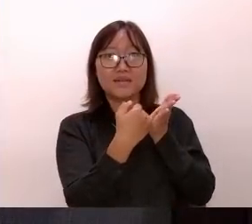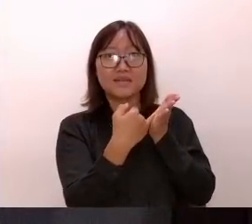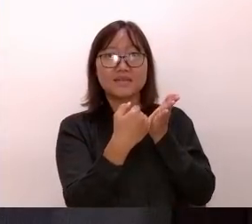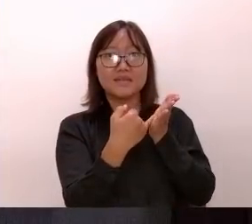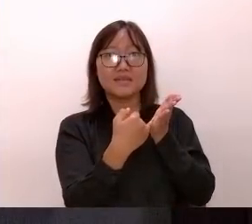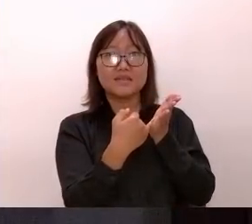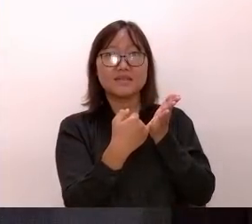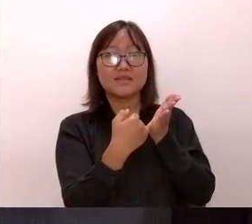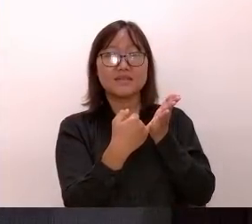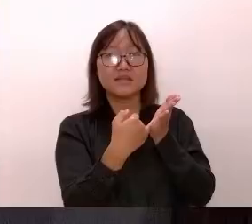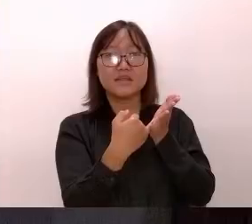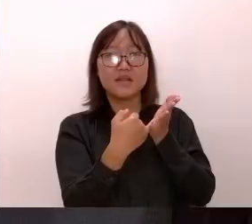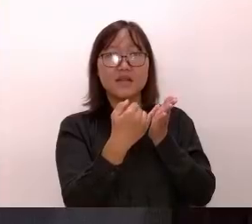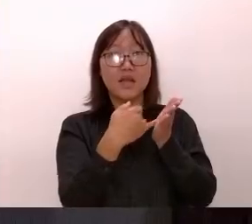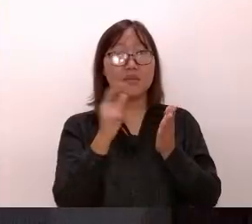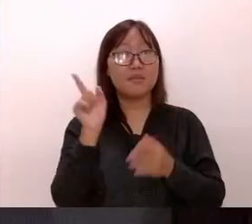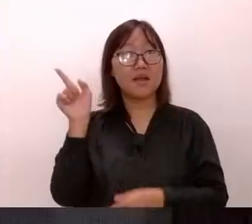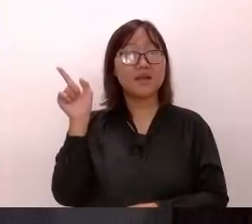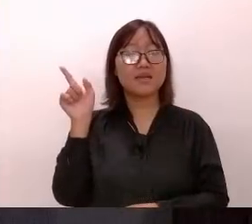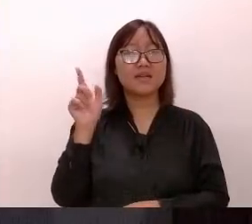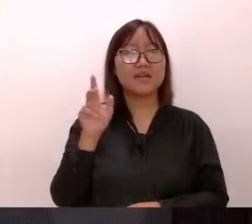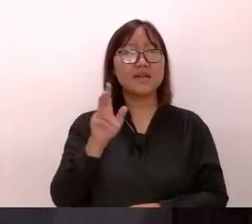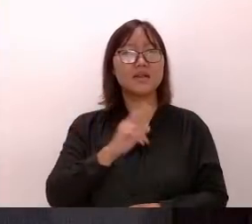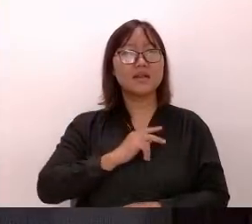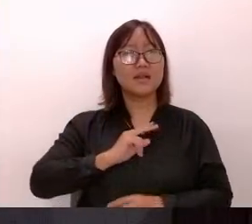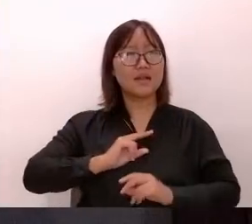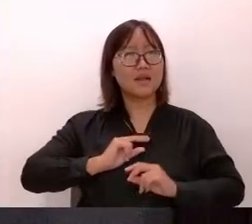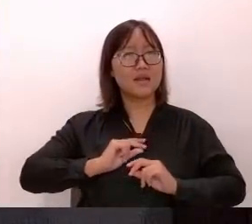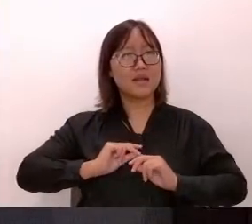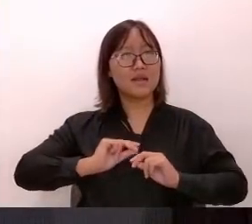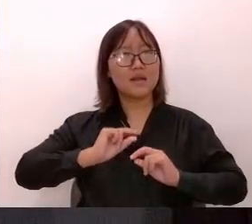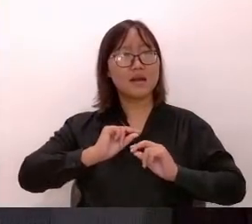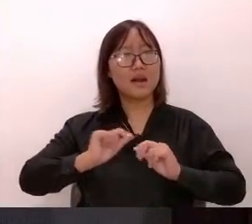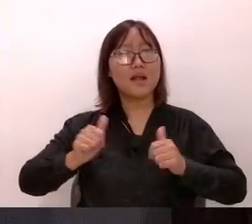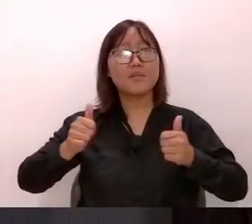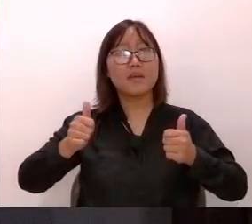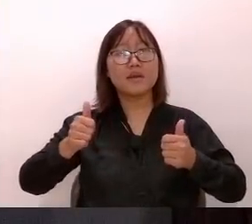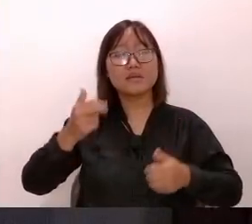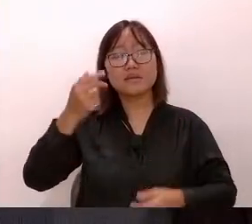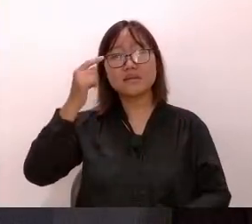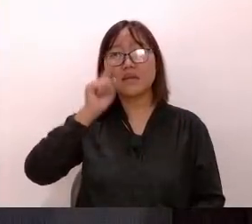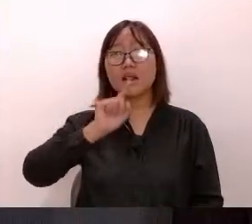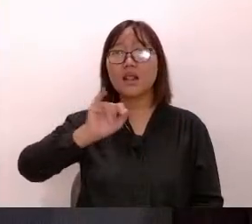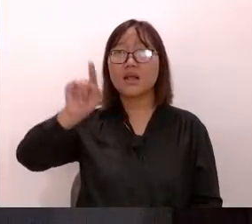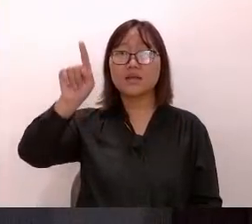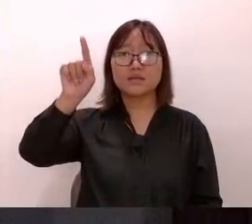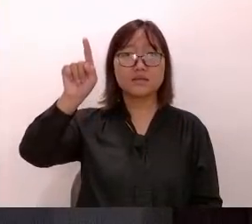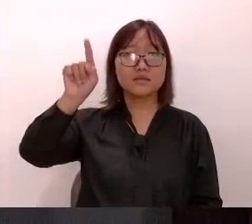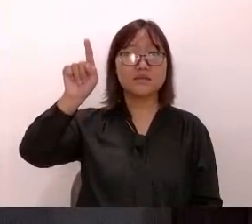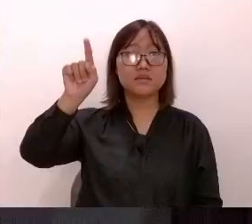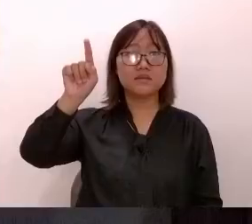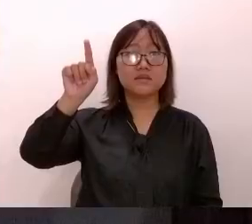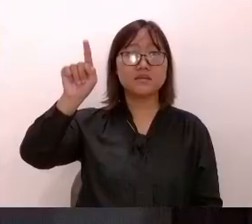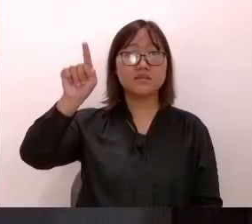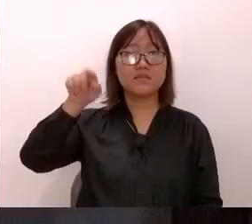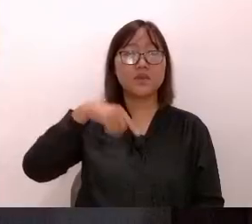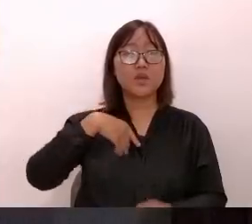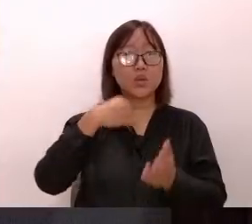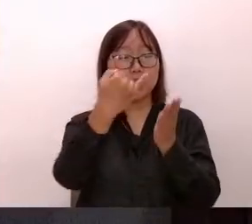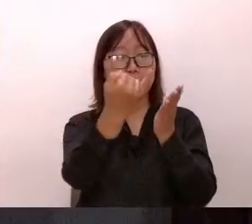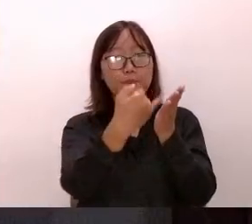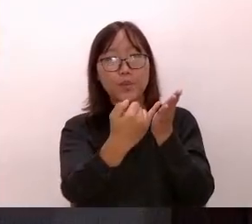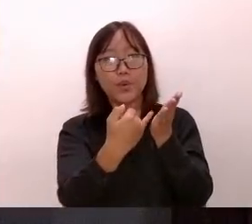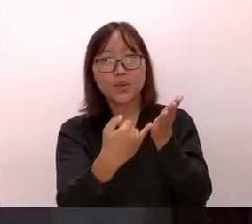ini karya pelukis you Genius kazimir ruski